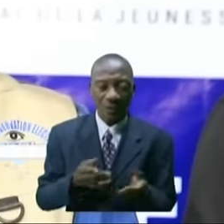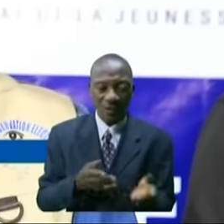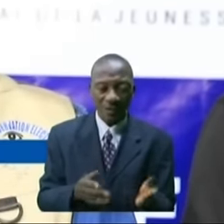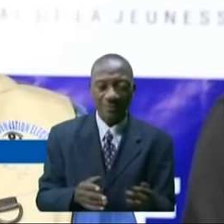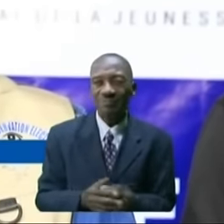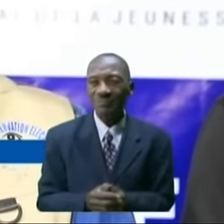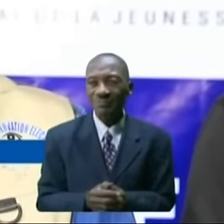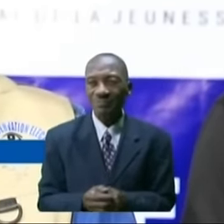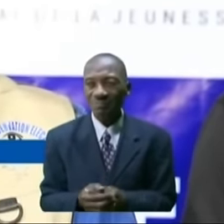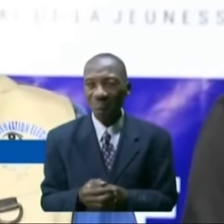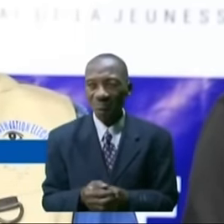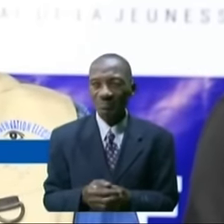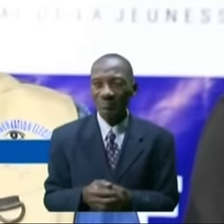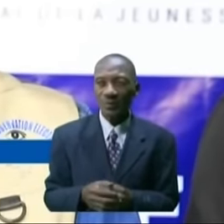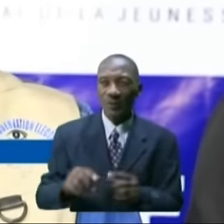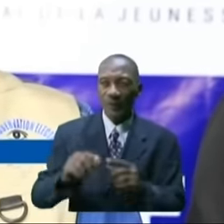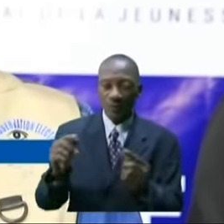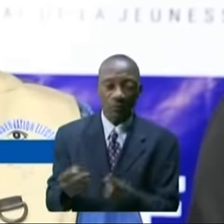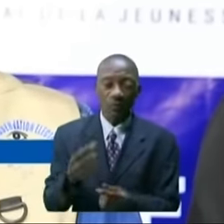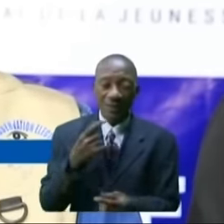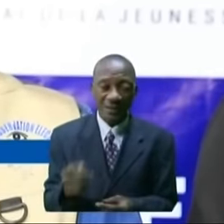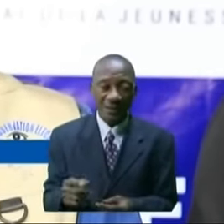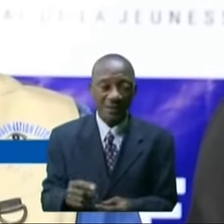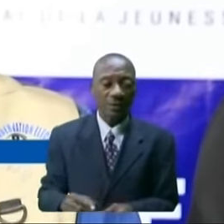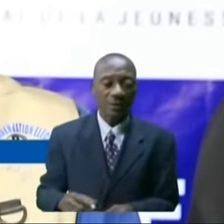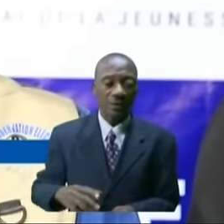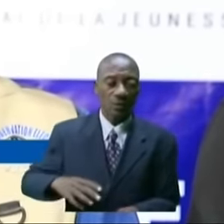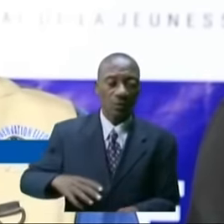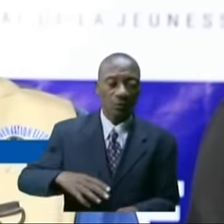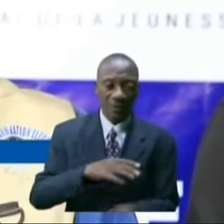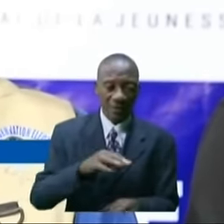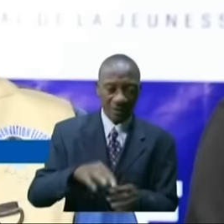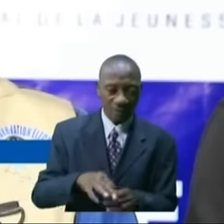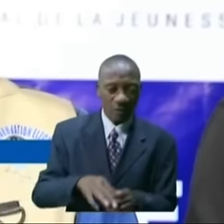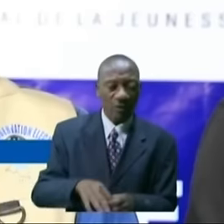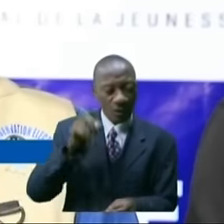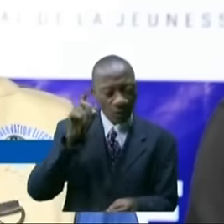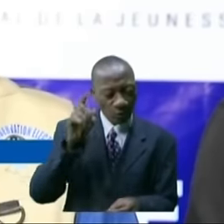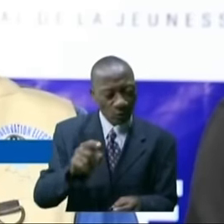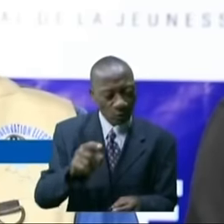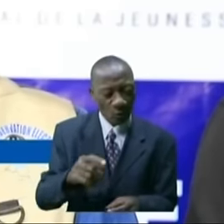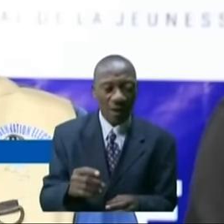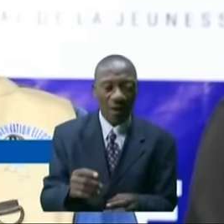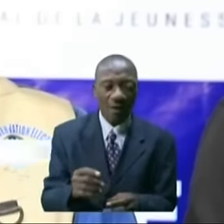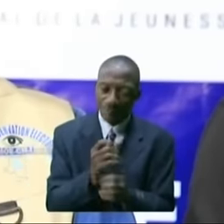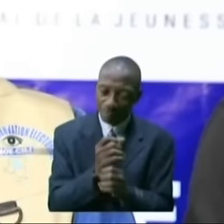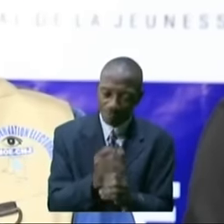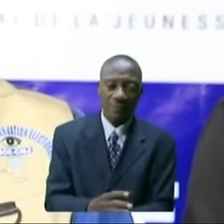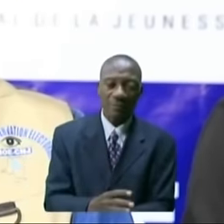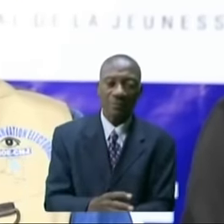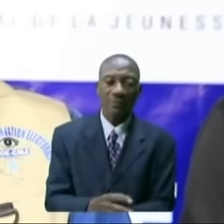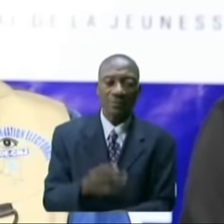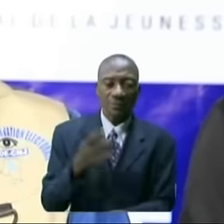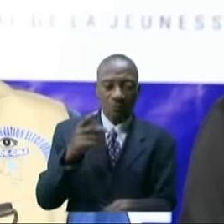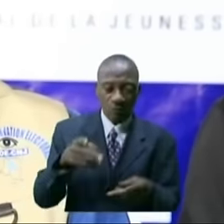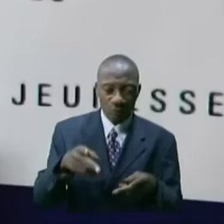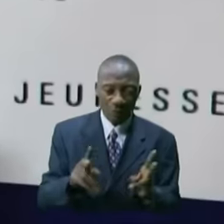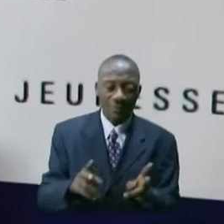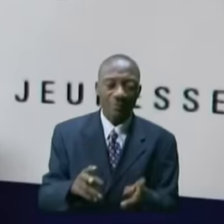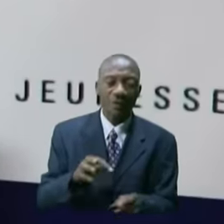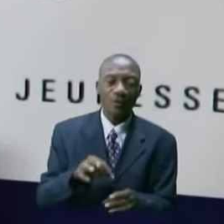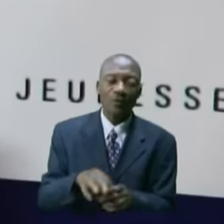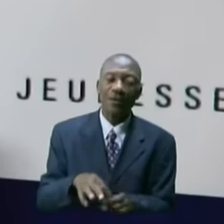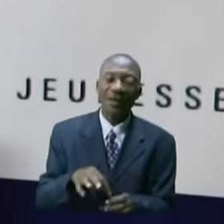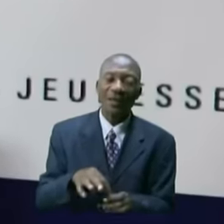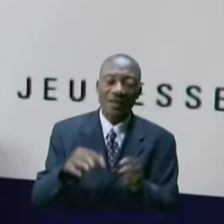recommande à la CENI de prendre toutes les dispositions particulières permettant aux électeurs de voter.